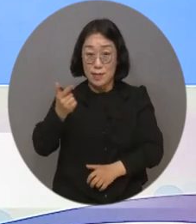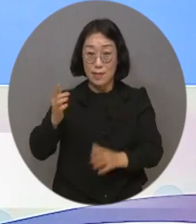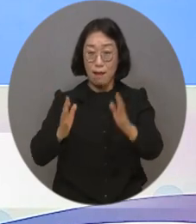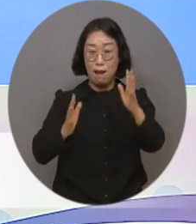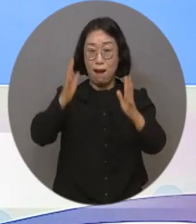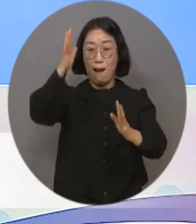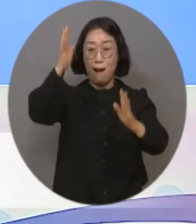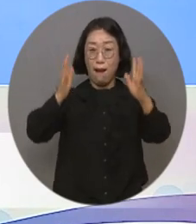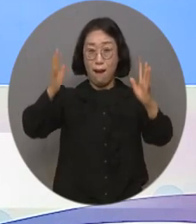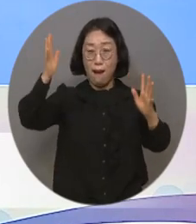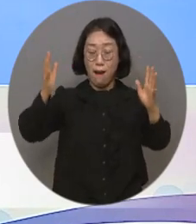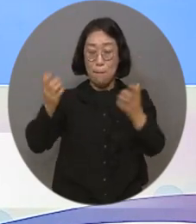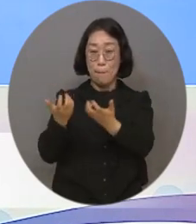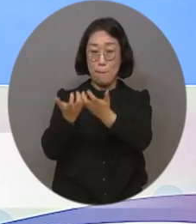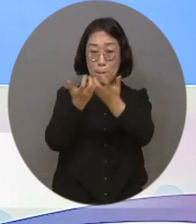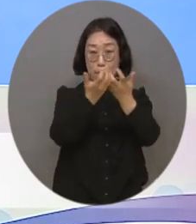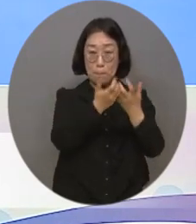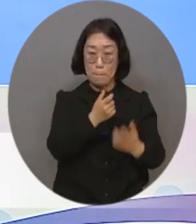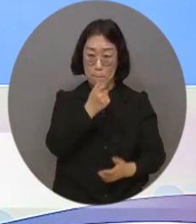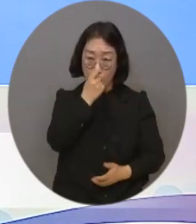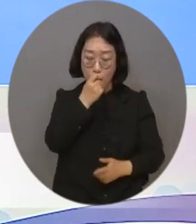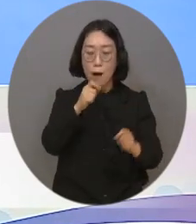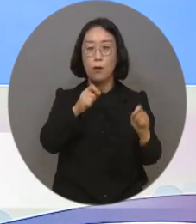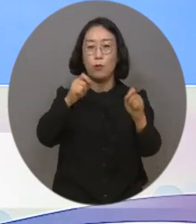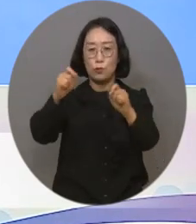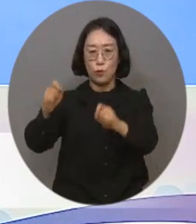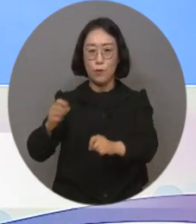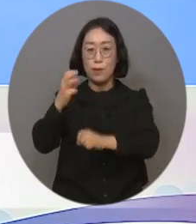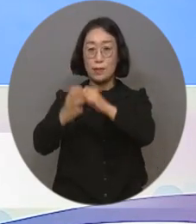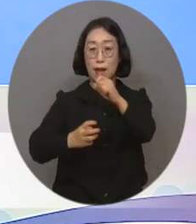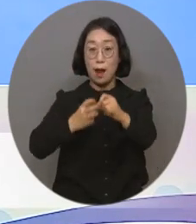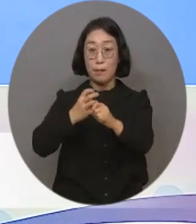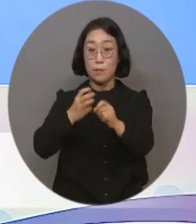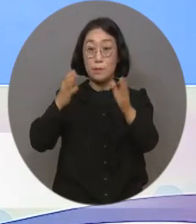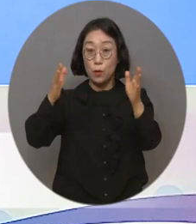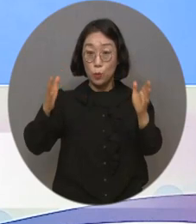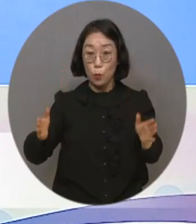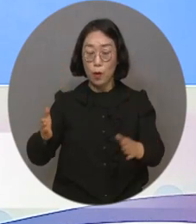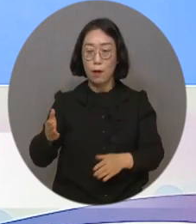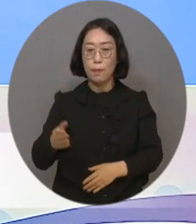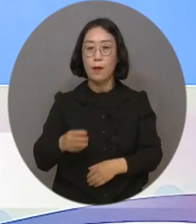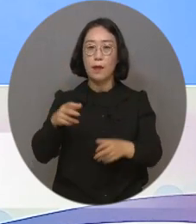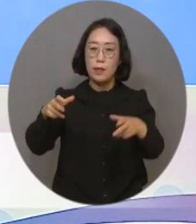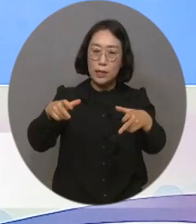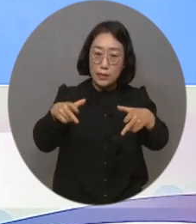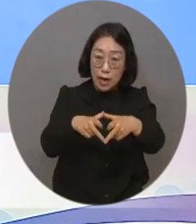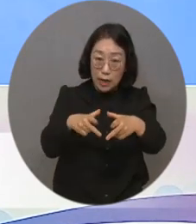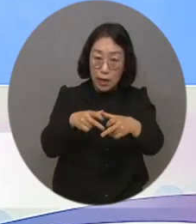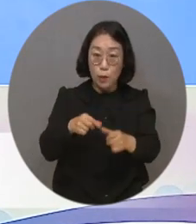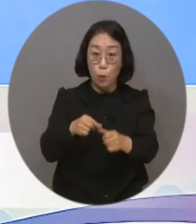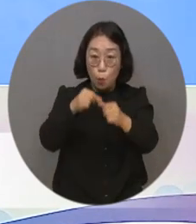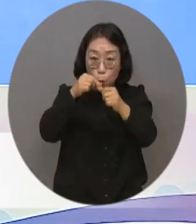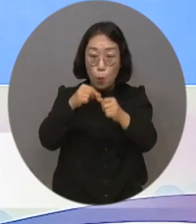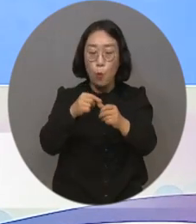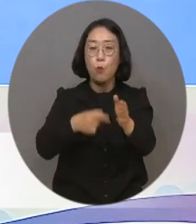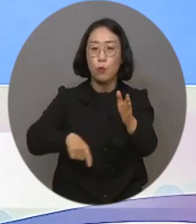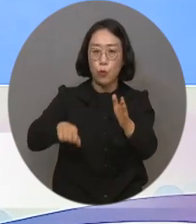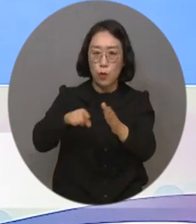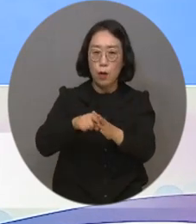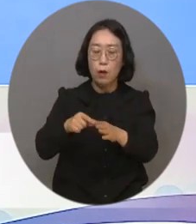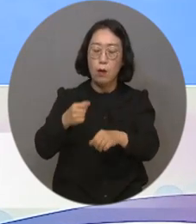울창한 숲을 이루듯이 지난 30여 년간 장애인 고용을 위해